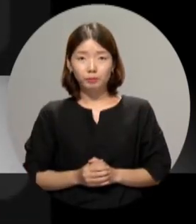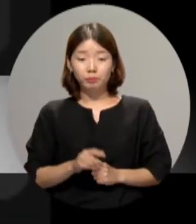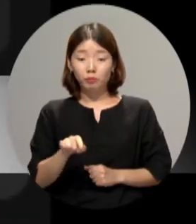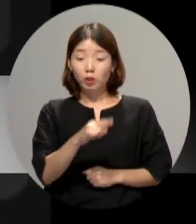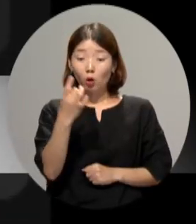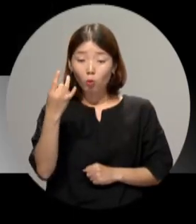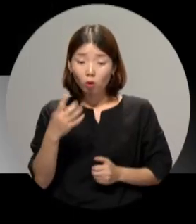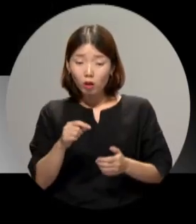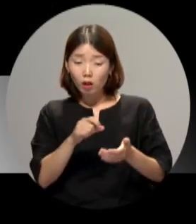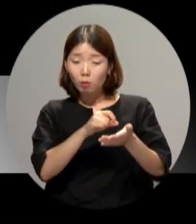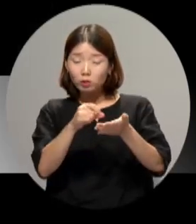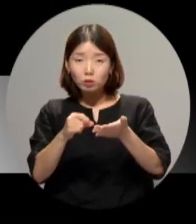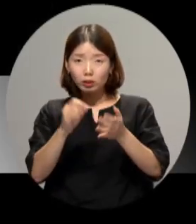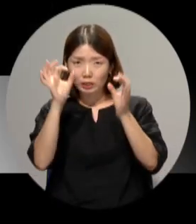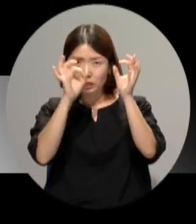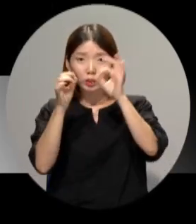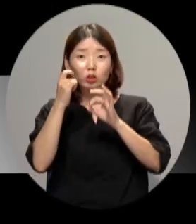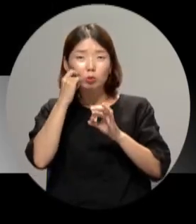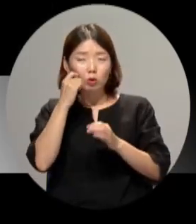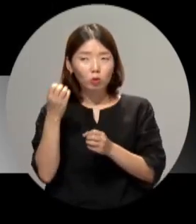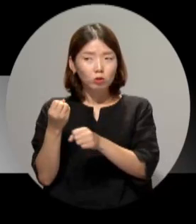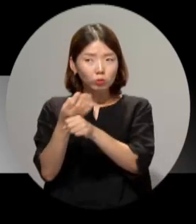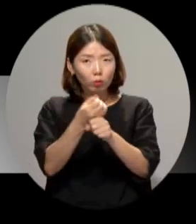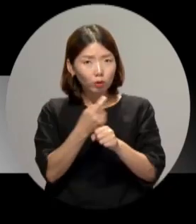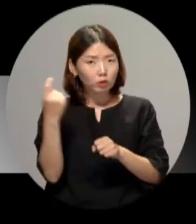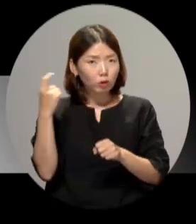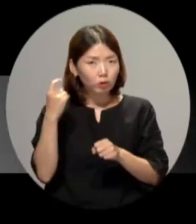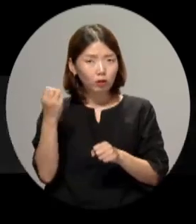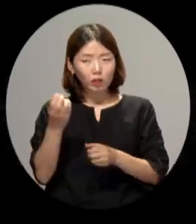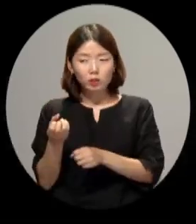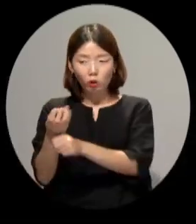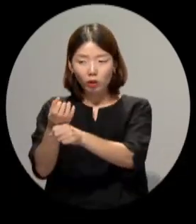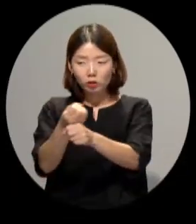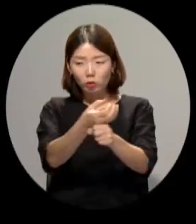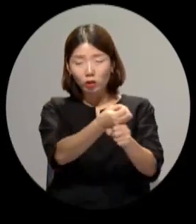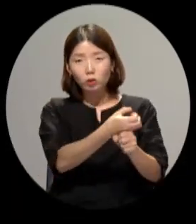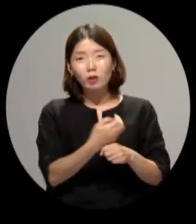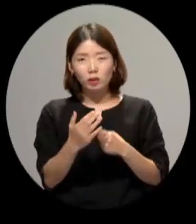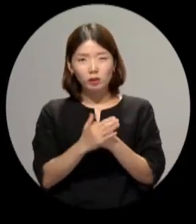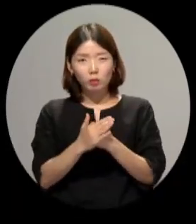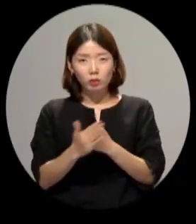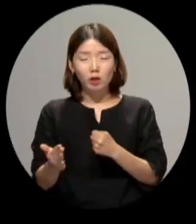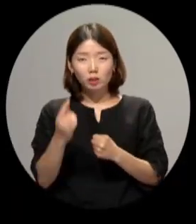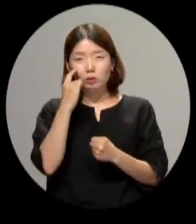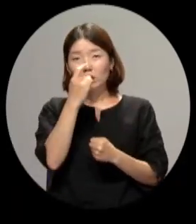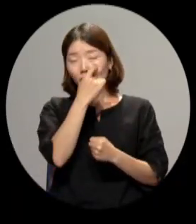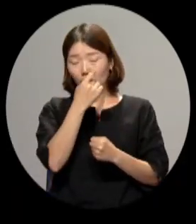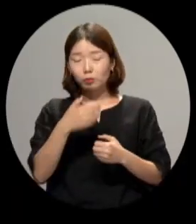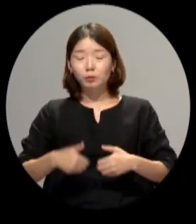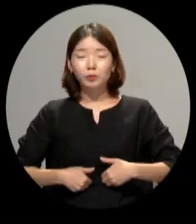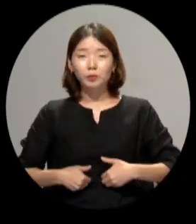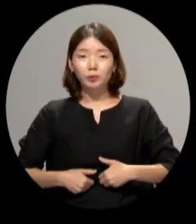해당 원본 글을 찾지 못했고 전해 들었다는 사람이 다시 전한 글로 파악하고 진위 여부를 확인 중입니다.